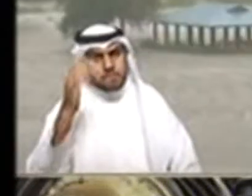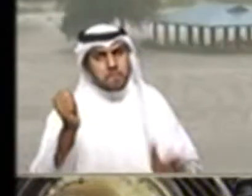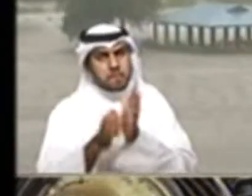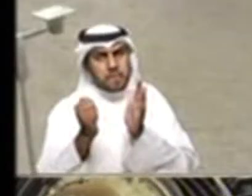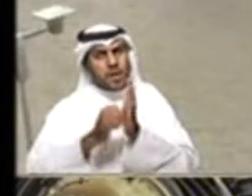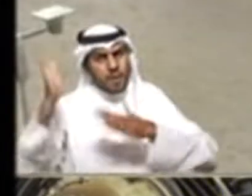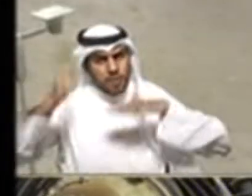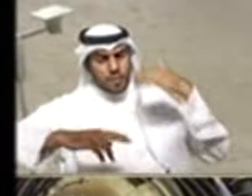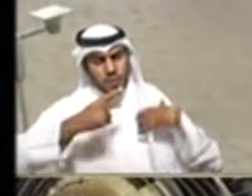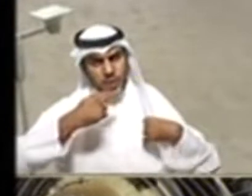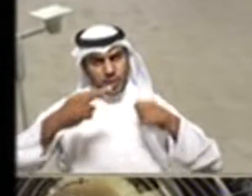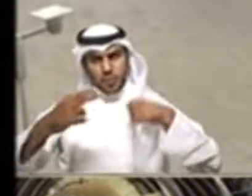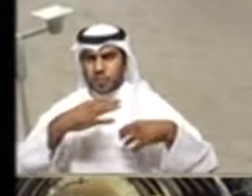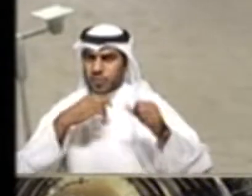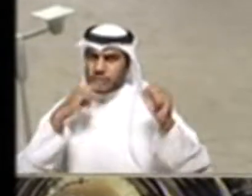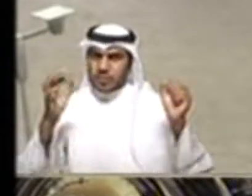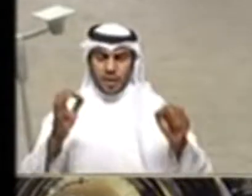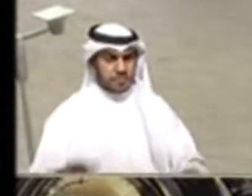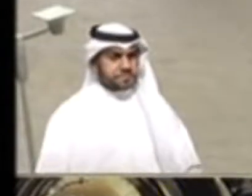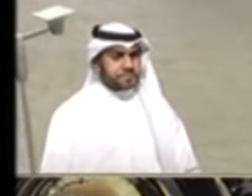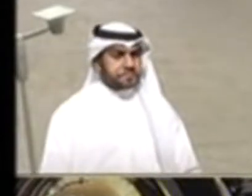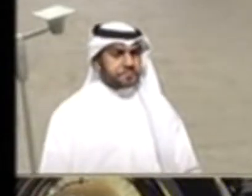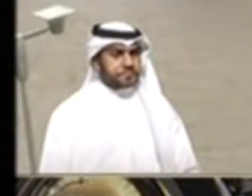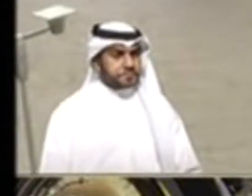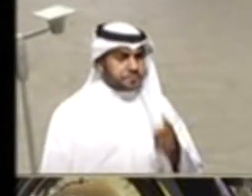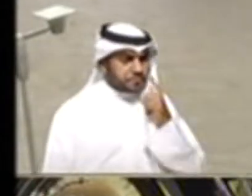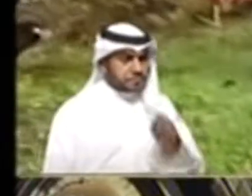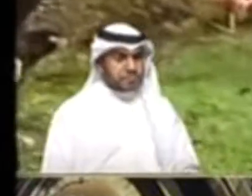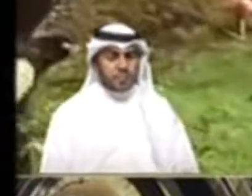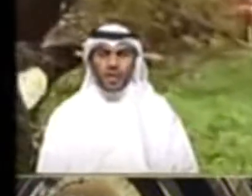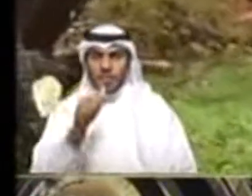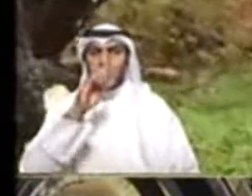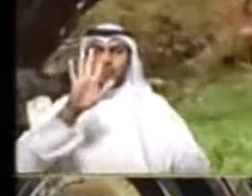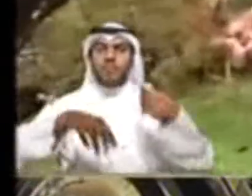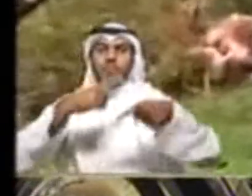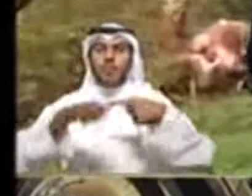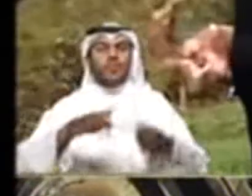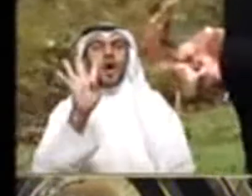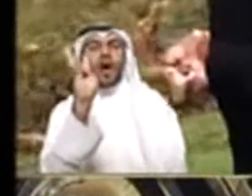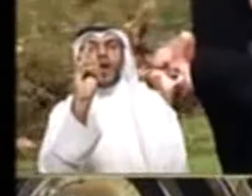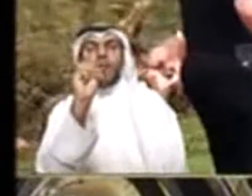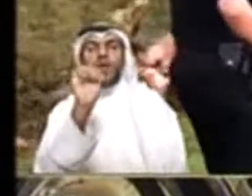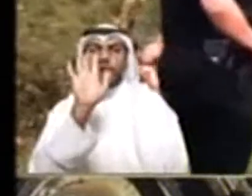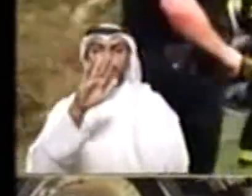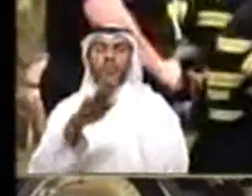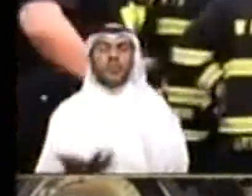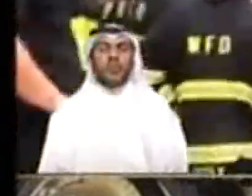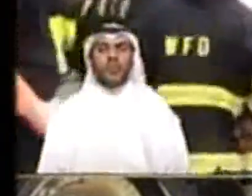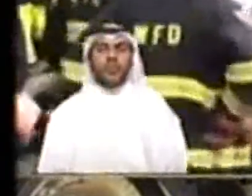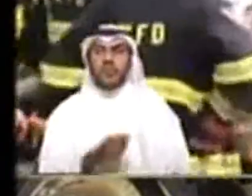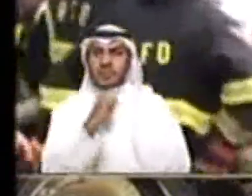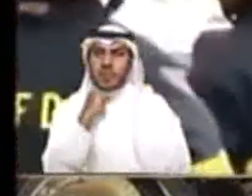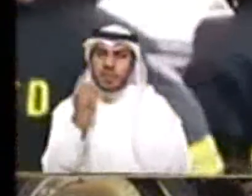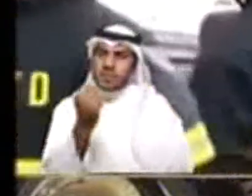حاكم كارولينا الشمالية أعلن أن فلورنس سيواصل اجتياح الولاية بقوة ل4 أيام قادمة، وأوضح أنه